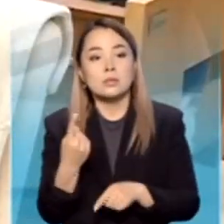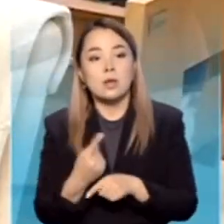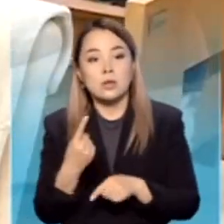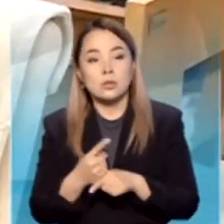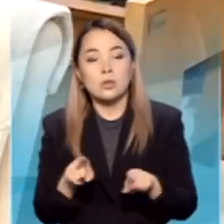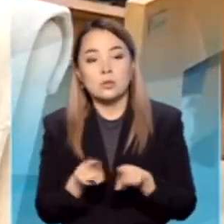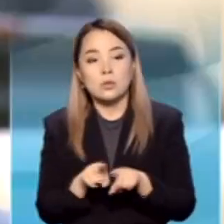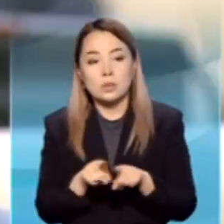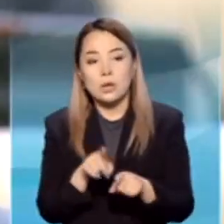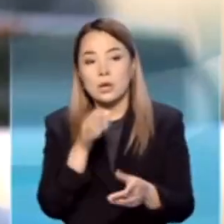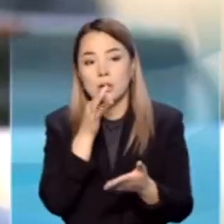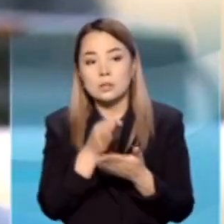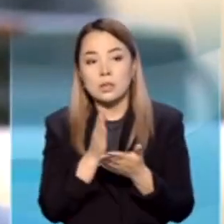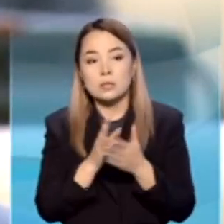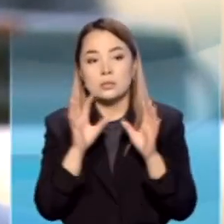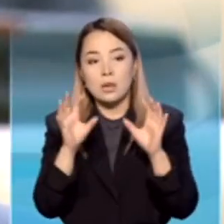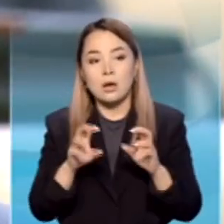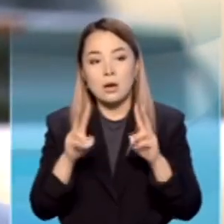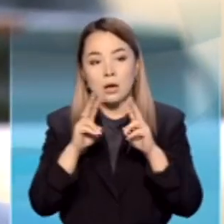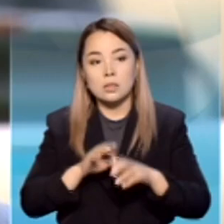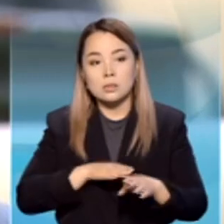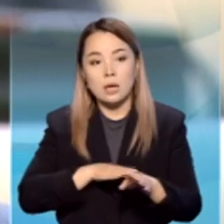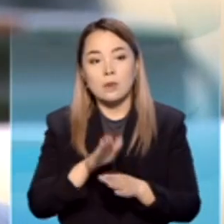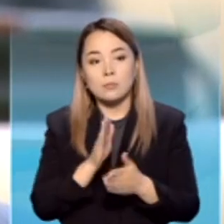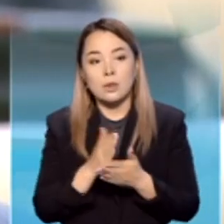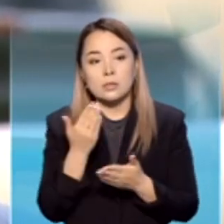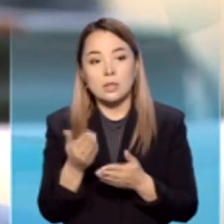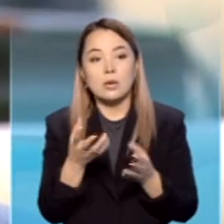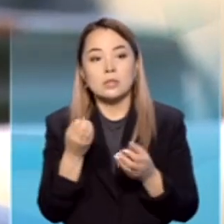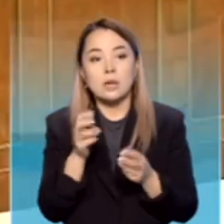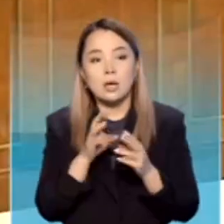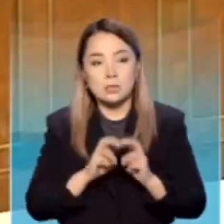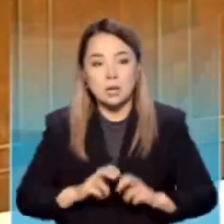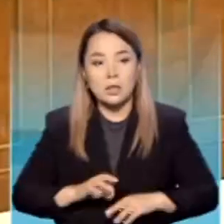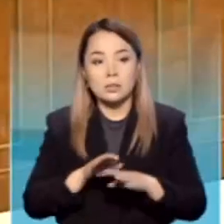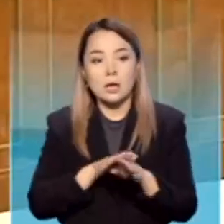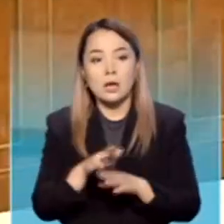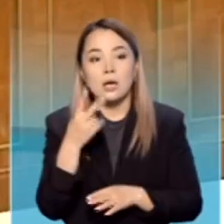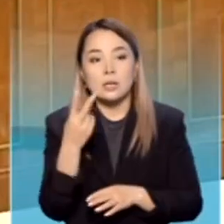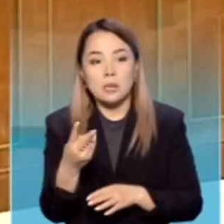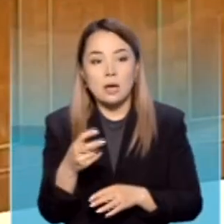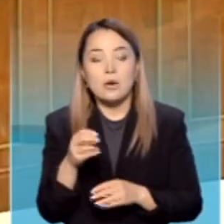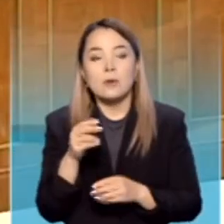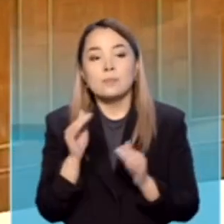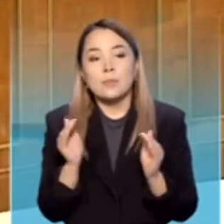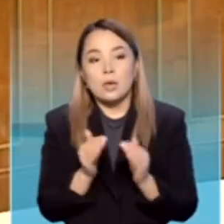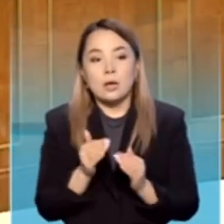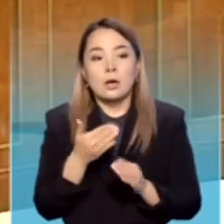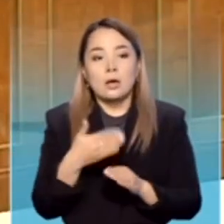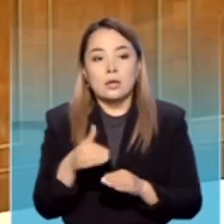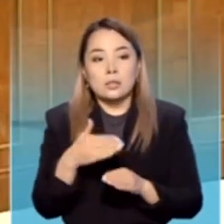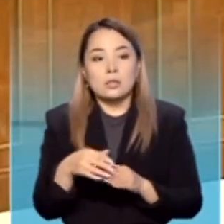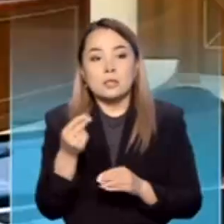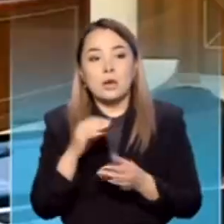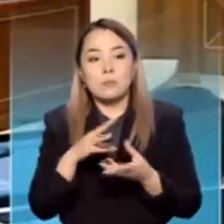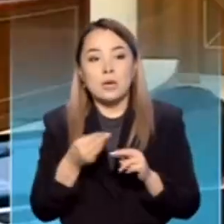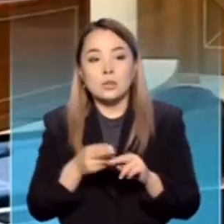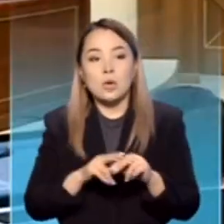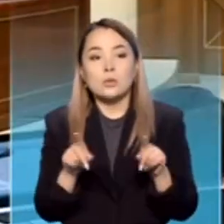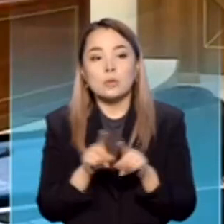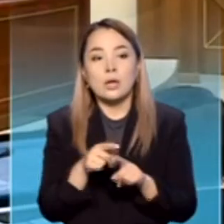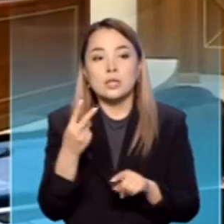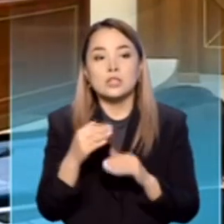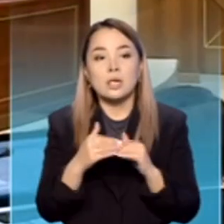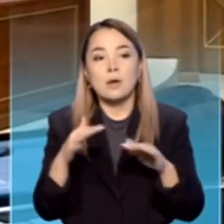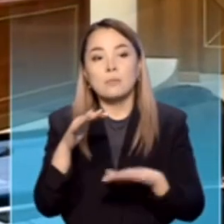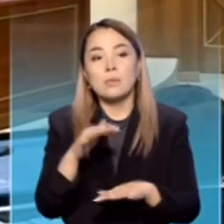салыну туралы да заң қарастырылған. Тағы айта кетерлігі, Қазақстандағы екі ірі микроқаржылық ұйым жақында екінші деңгейлі